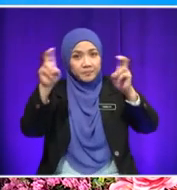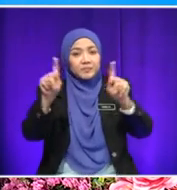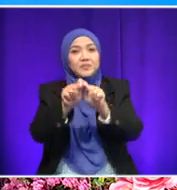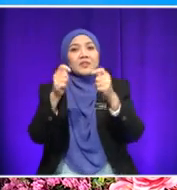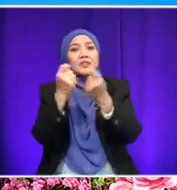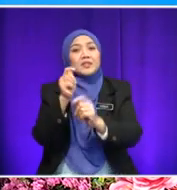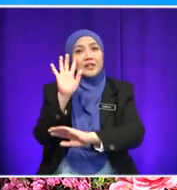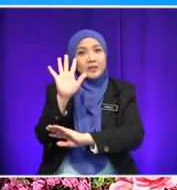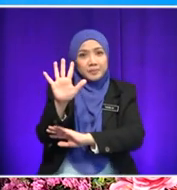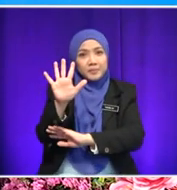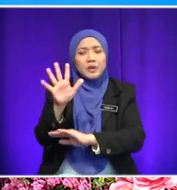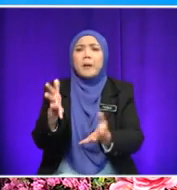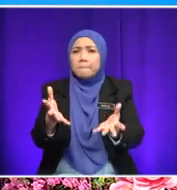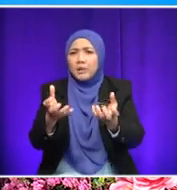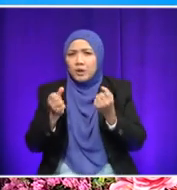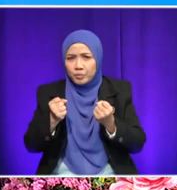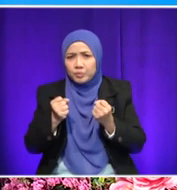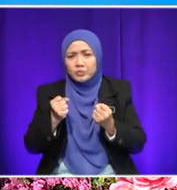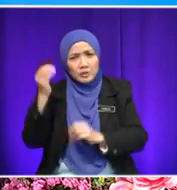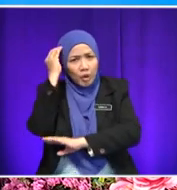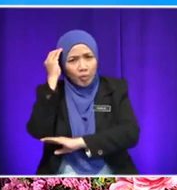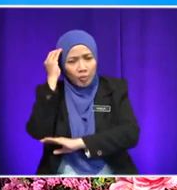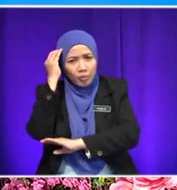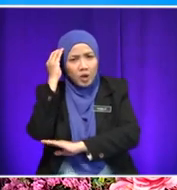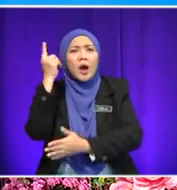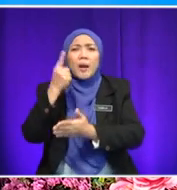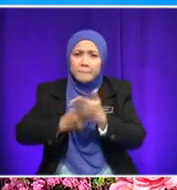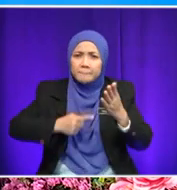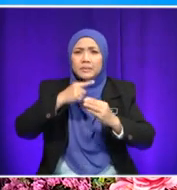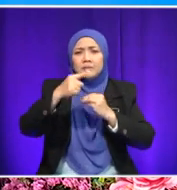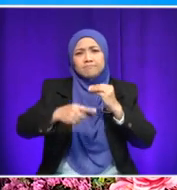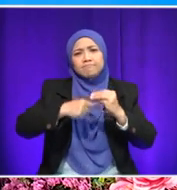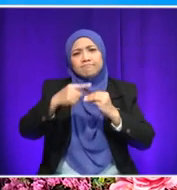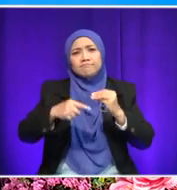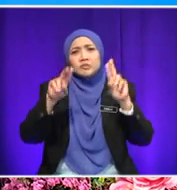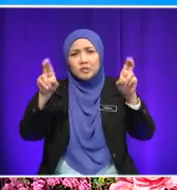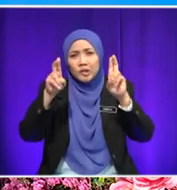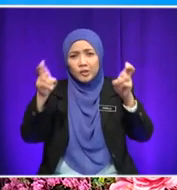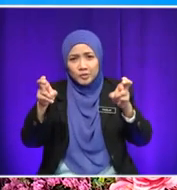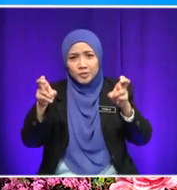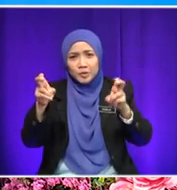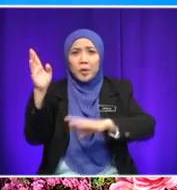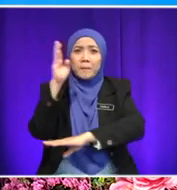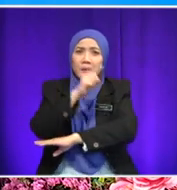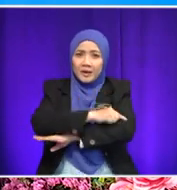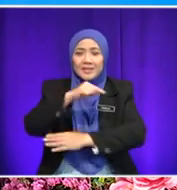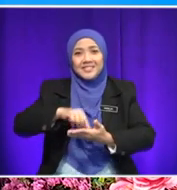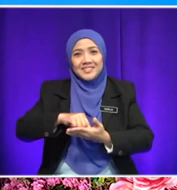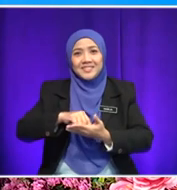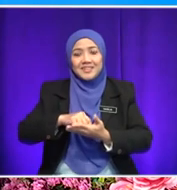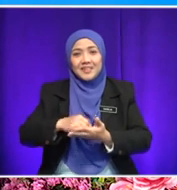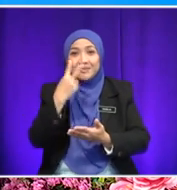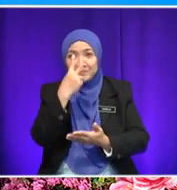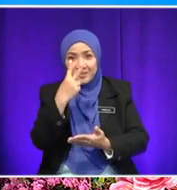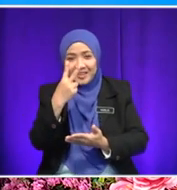5 tahu kakaknya apa topik kita pada hari ini dan guru yang akan bersama-sama dengan kita kita saksikan